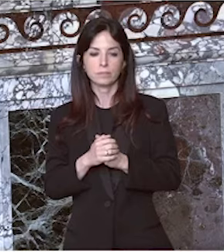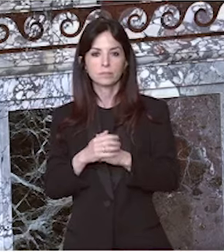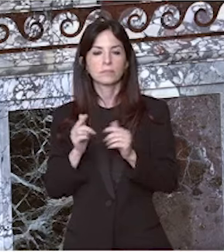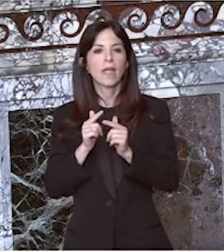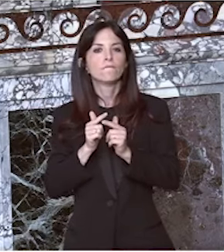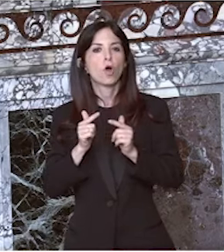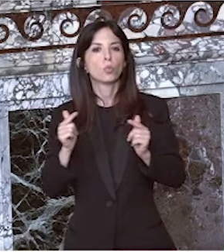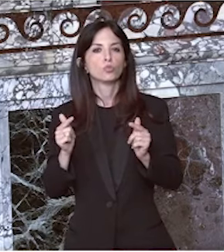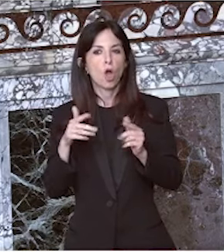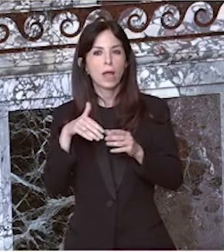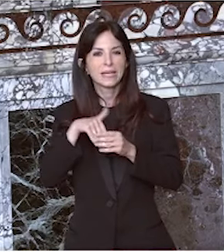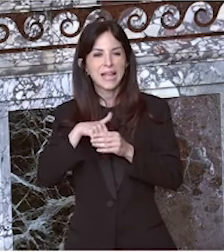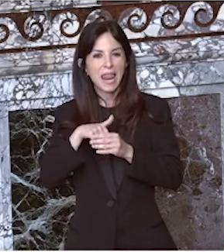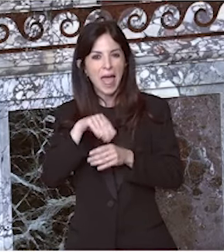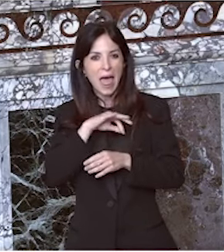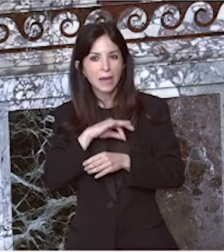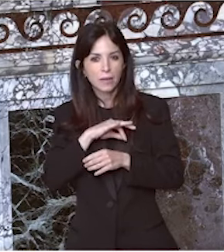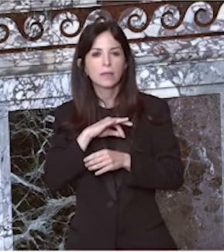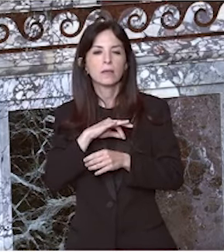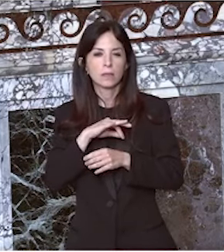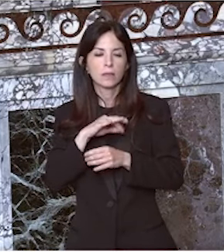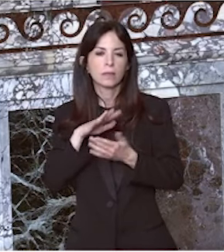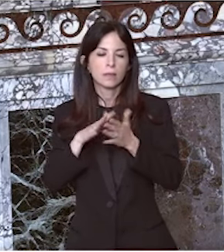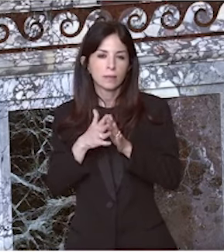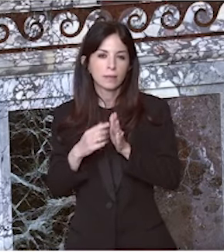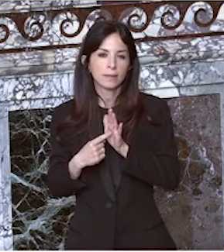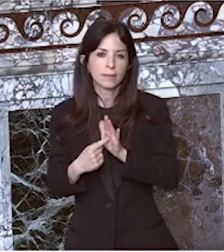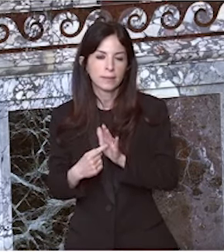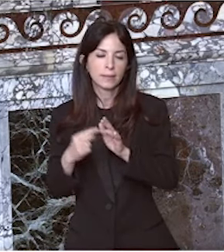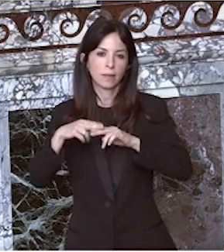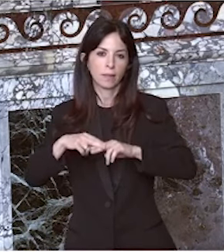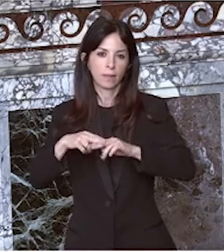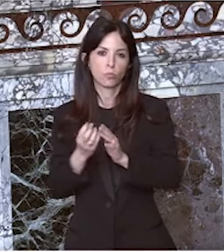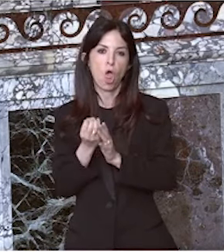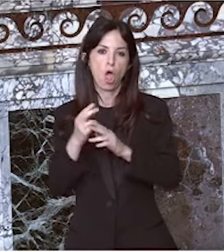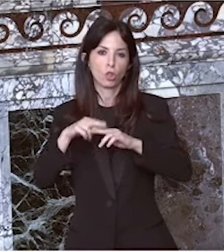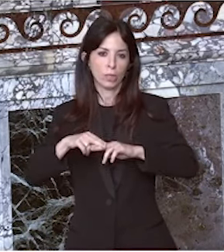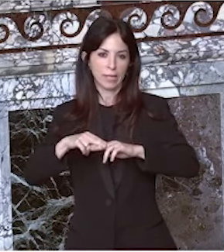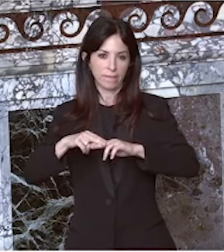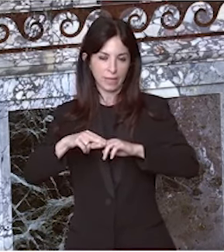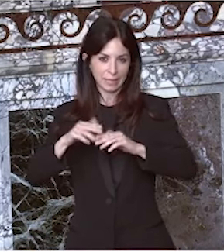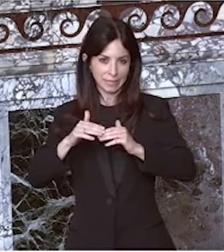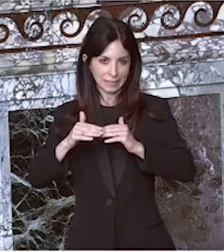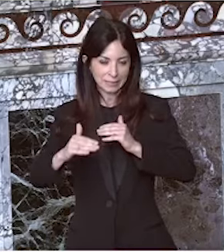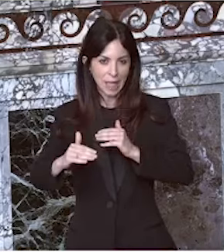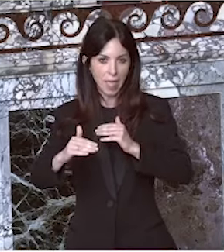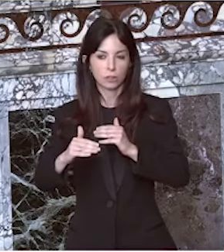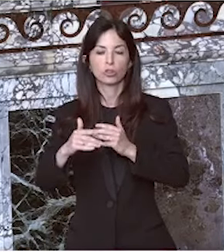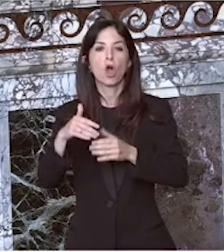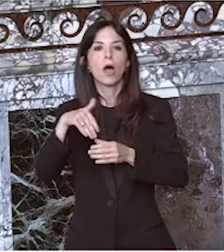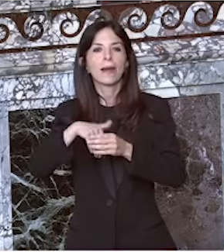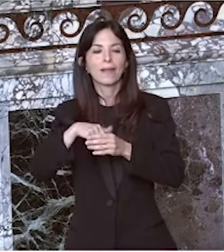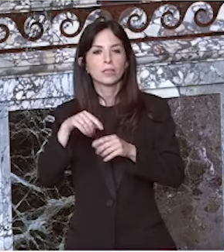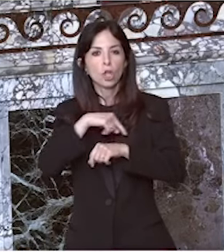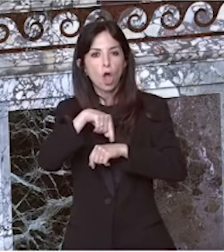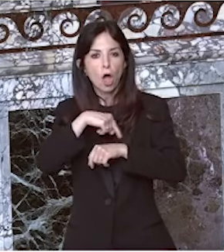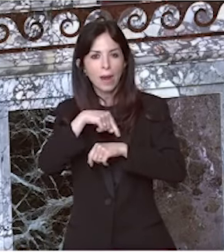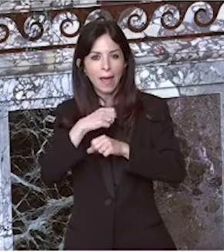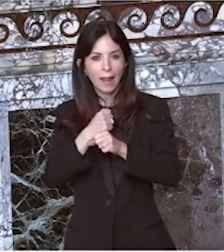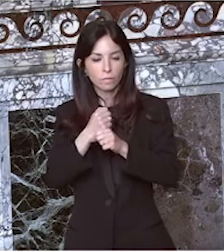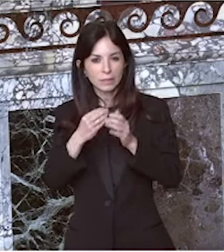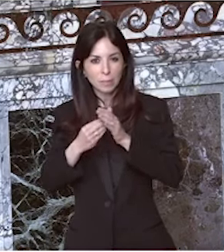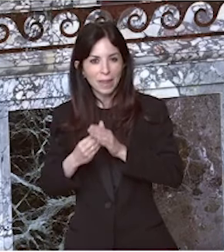L'evoluzione dei salari ha riflesso il ristagno della produttività. I redditi orari dei lavoratori dipendenti sono oggi inferiori di un